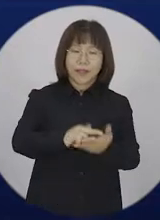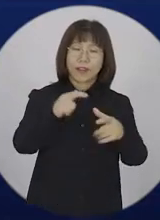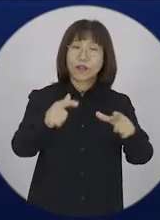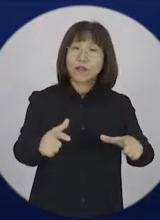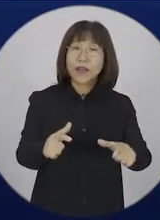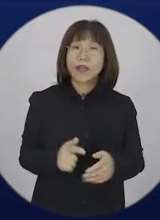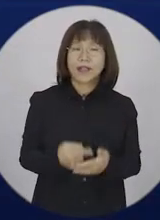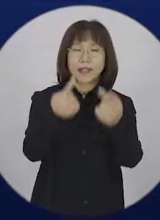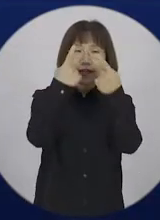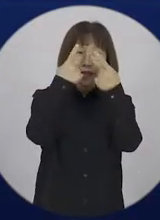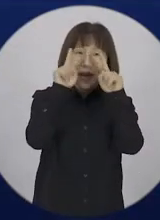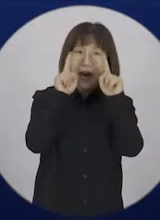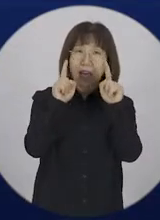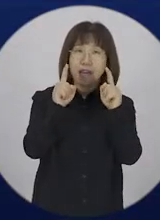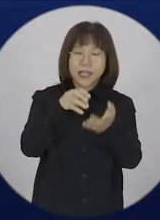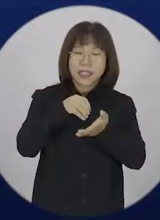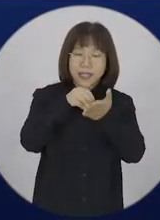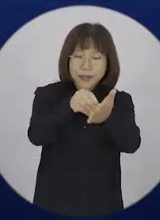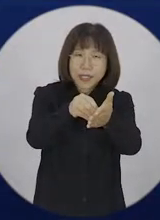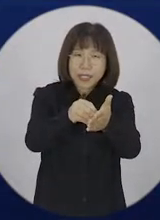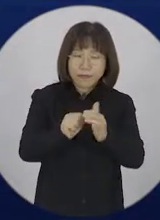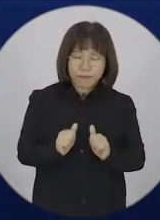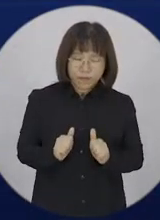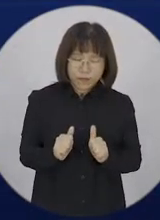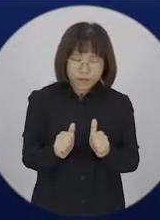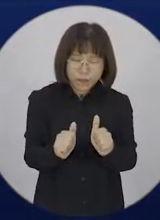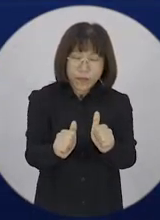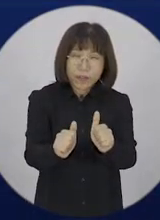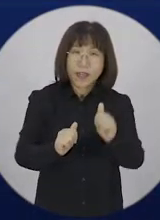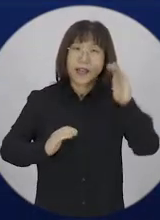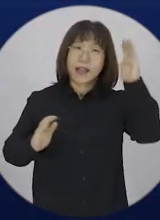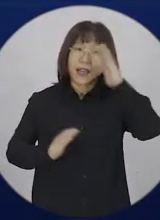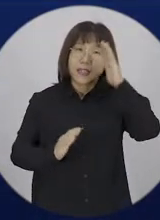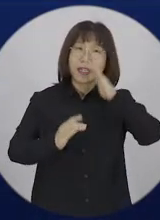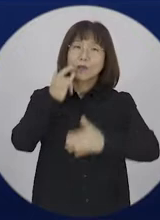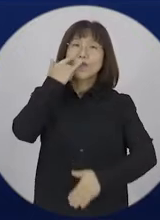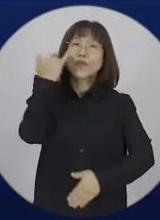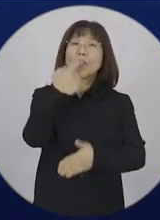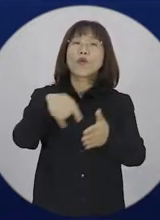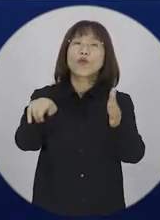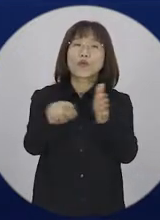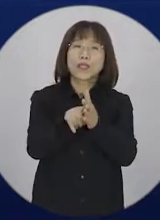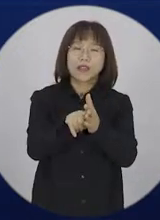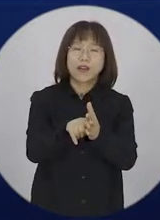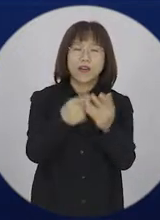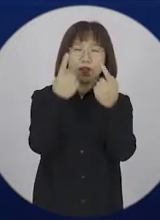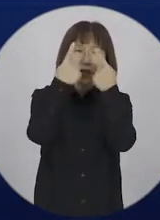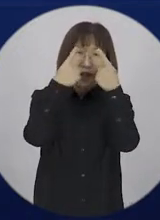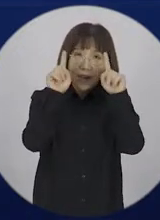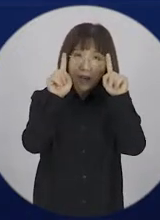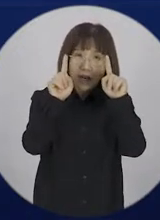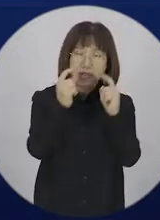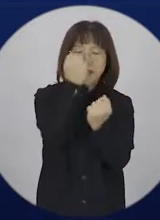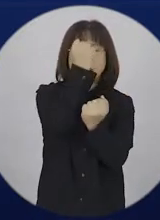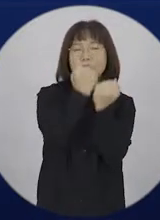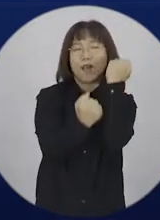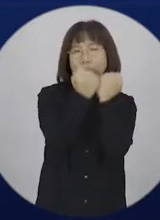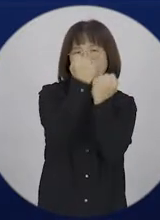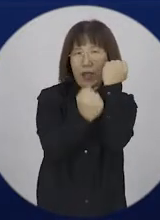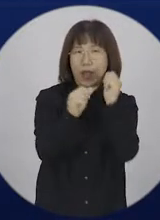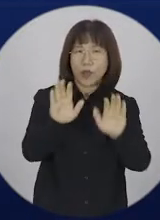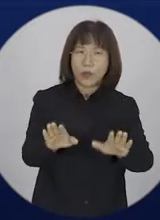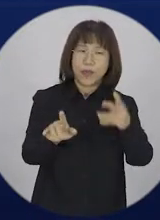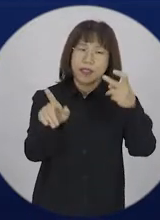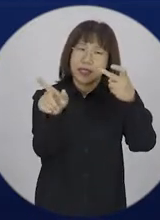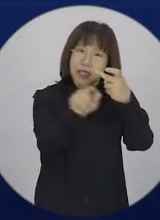강서구가 입시 준비에 매진하고 있는 수험생과 학부모들을 위해 2022 학년도 대입 정시 설명회 를